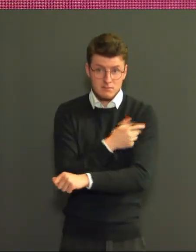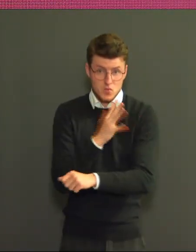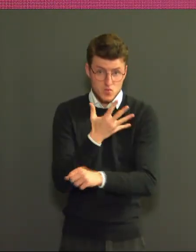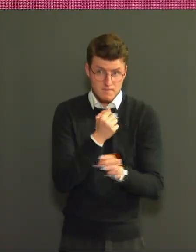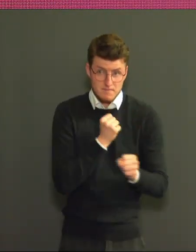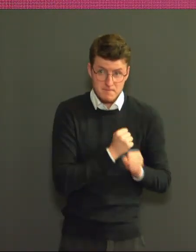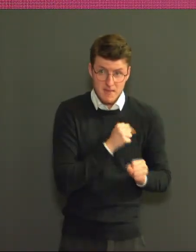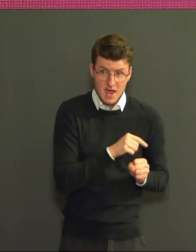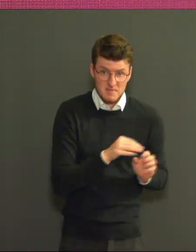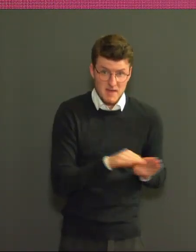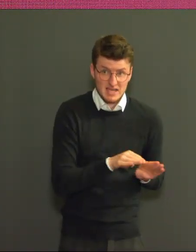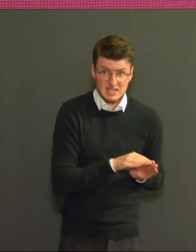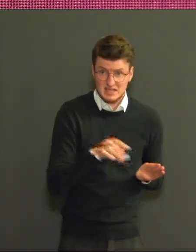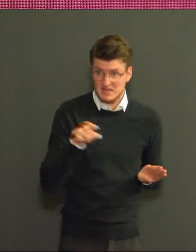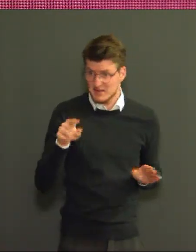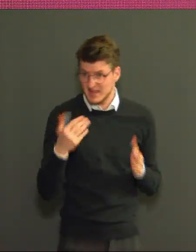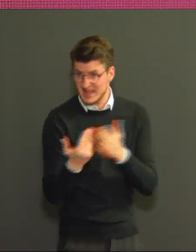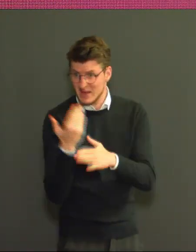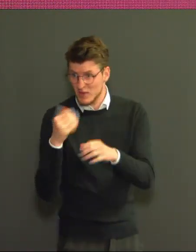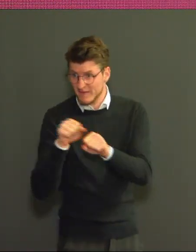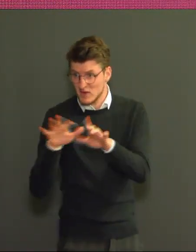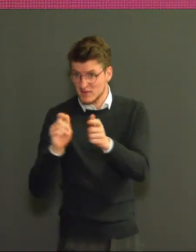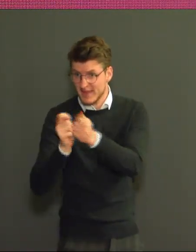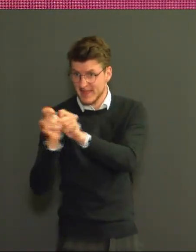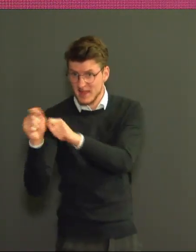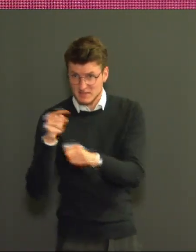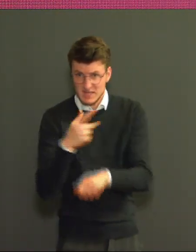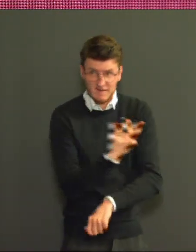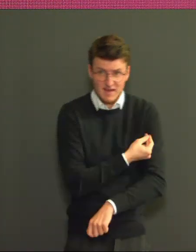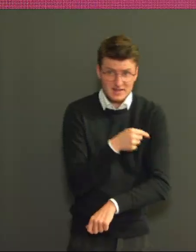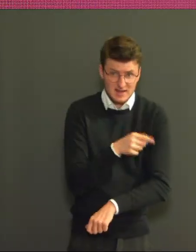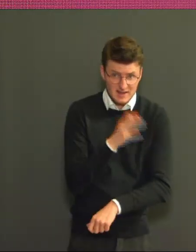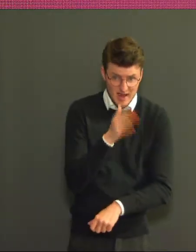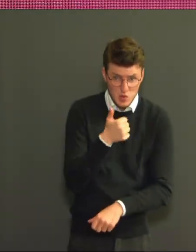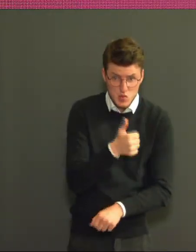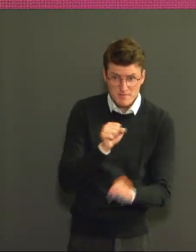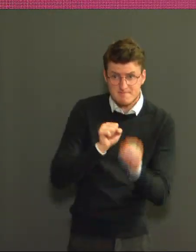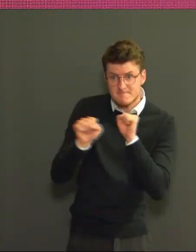vaccin ook minder goed werkt tegen deze varianten en opnieuw dat je baat hebt